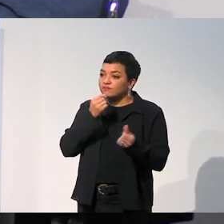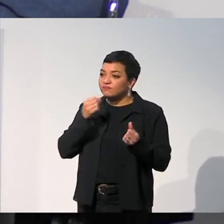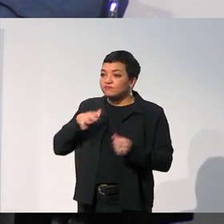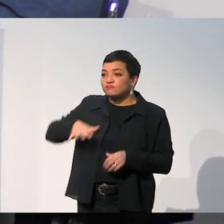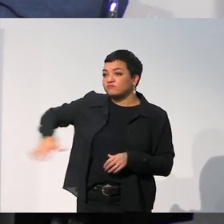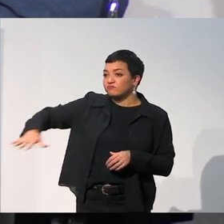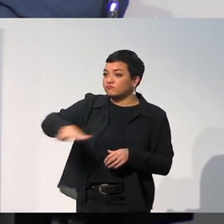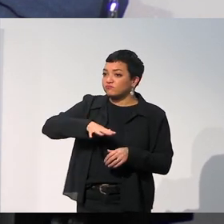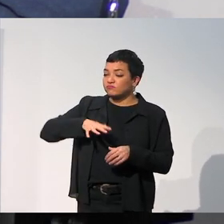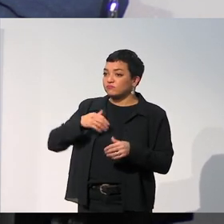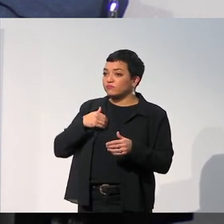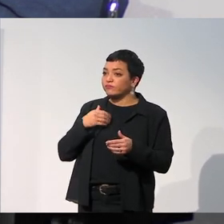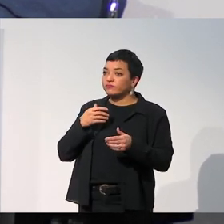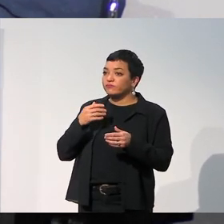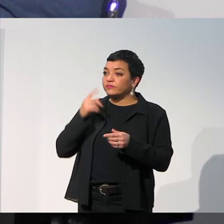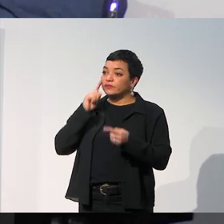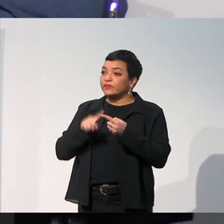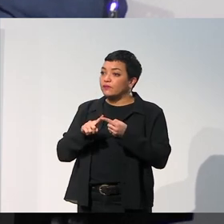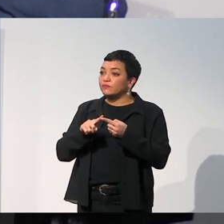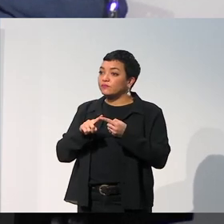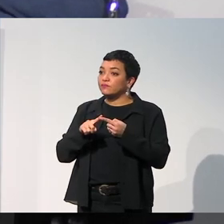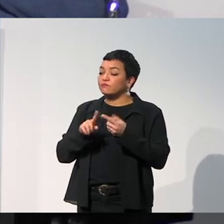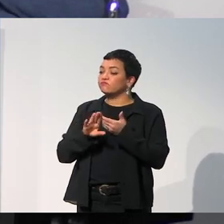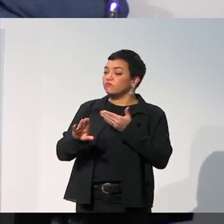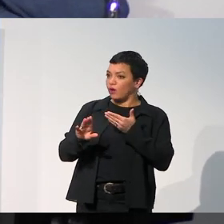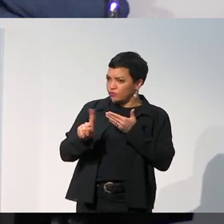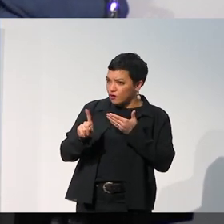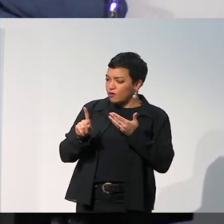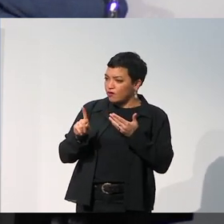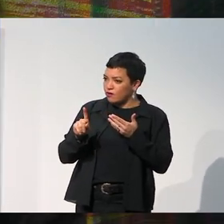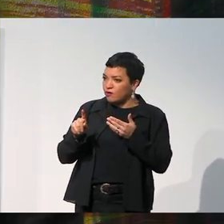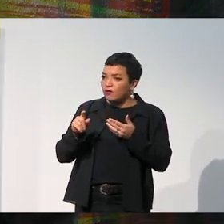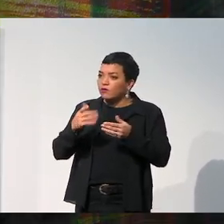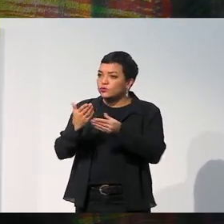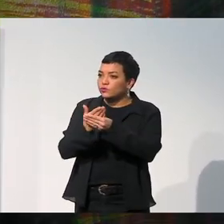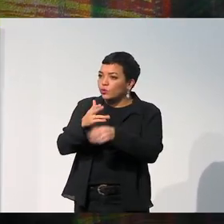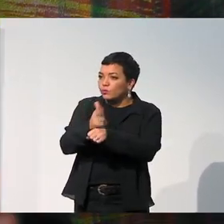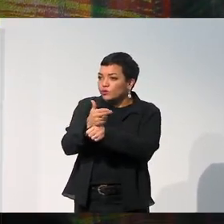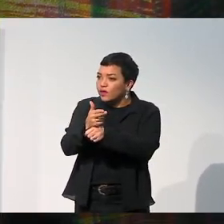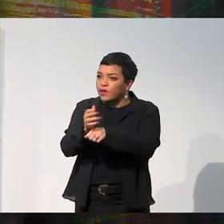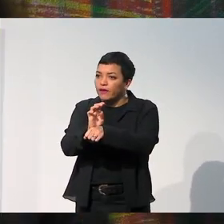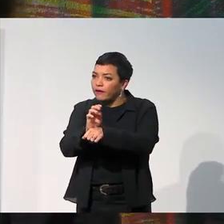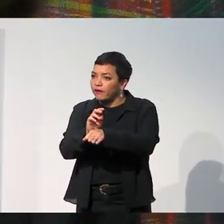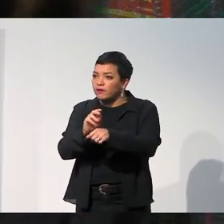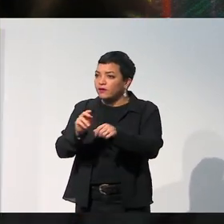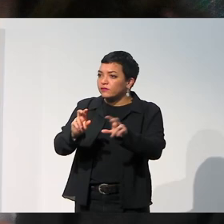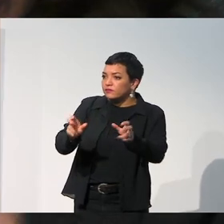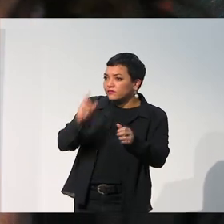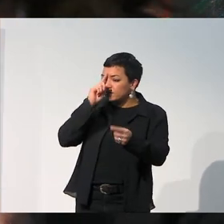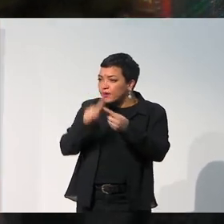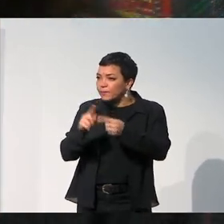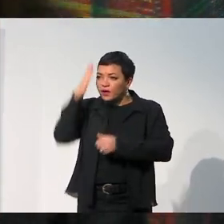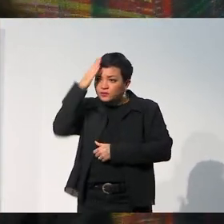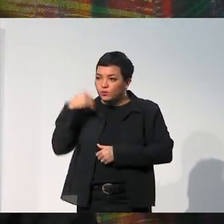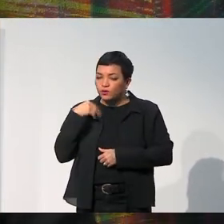poreux à toutes ces questions-là. Tout ce qu'on regarde, tout le moindre documentaire animalier nous parle de la disparition